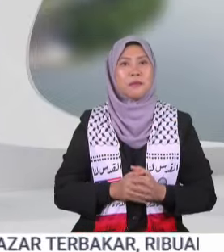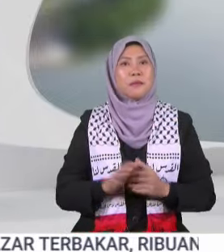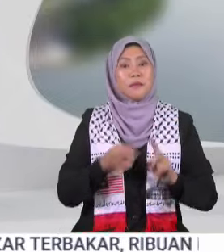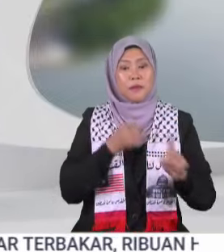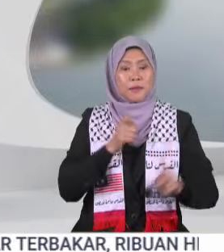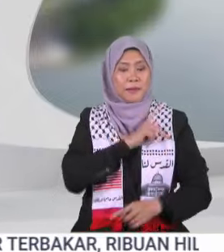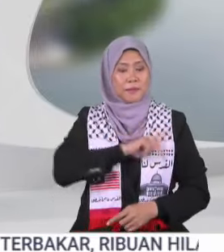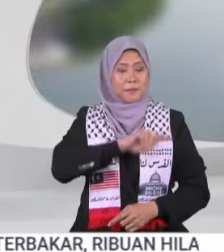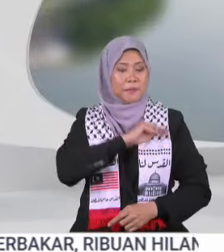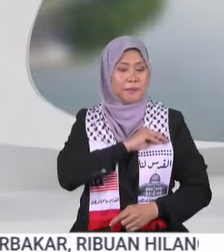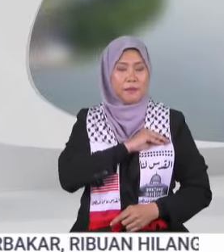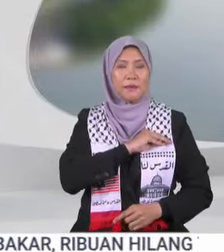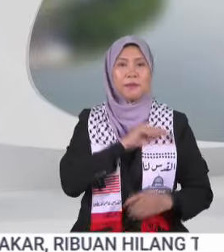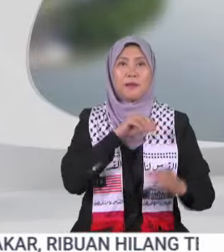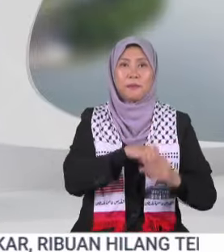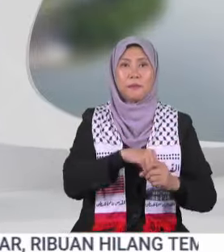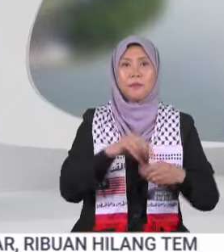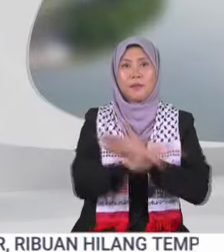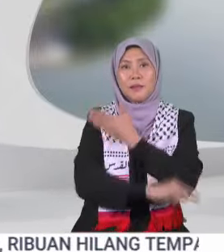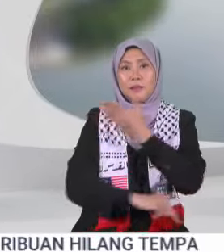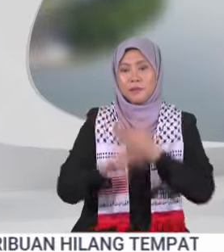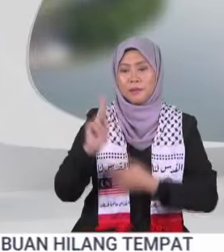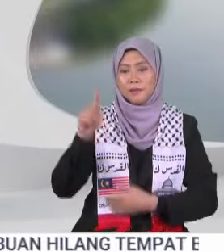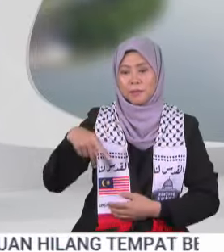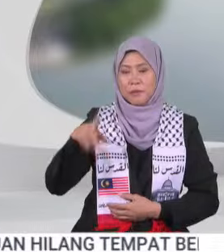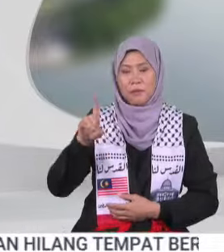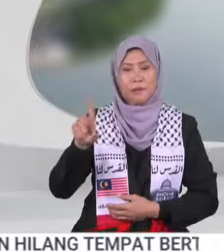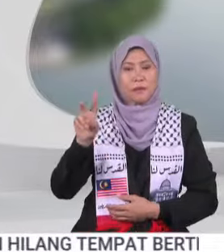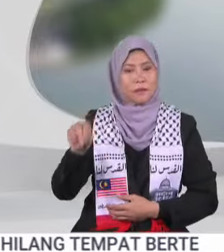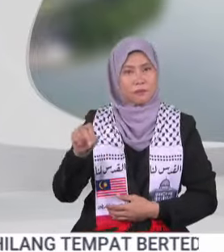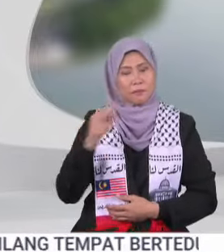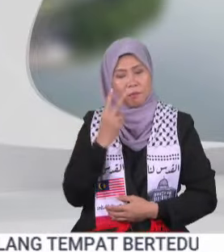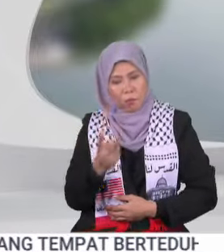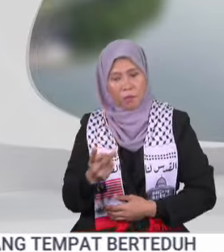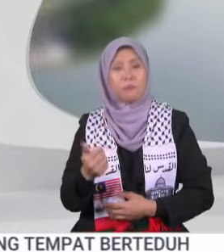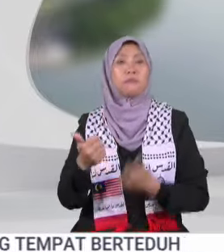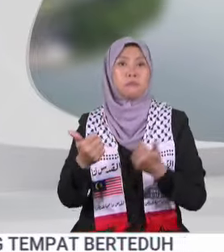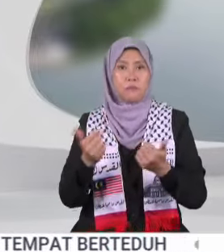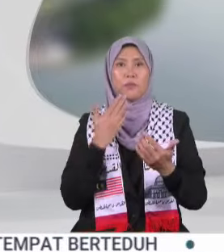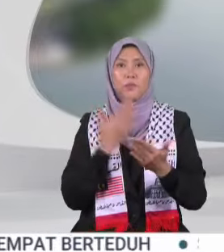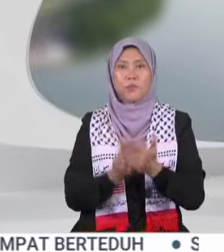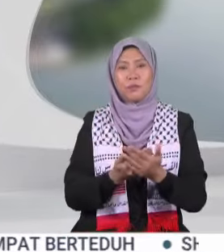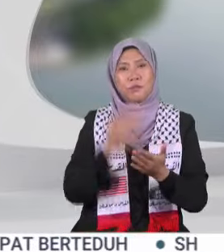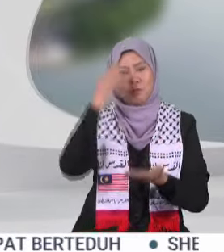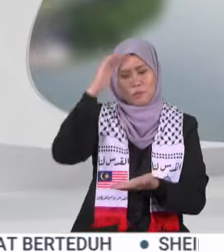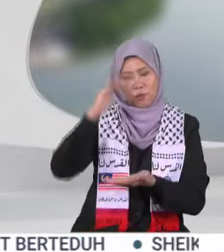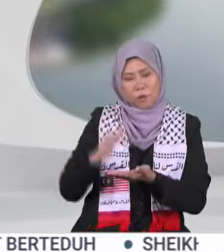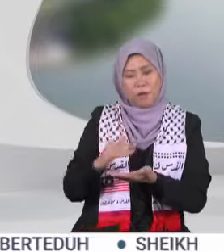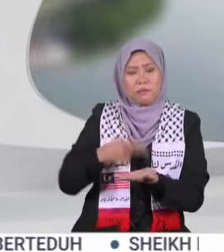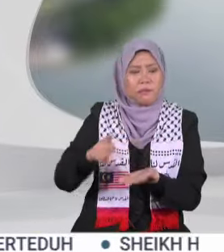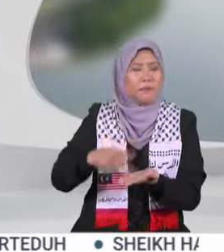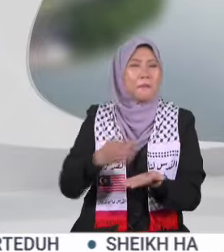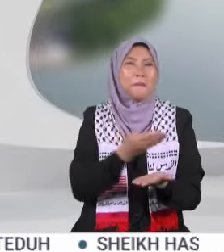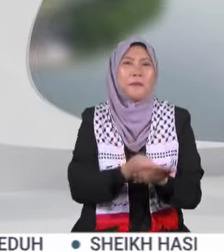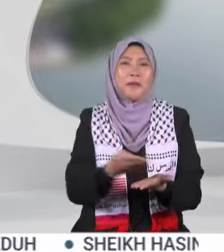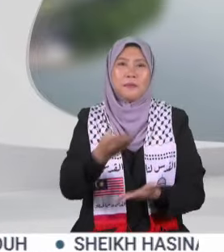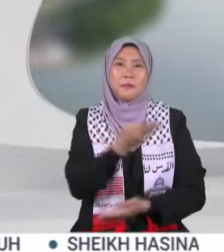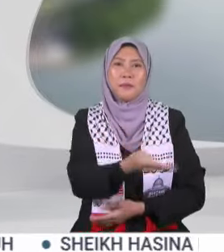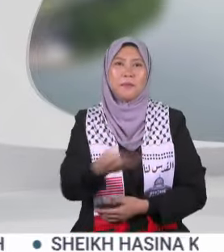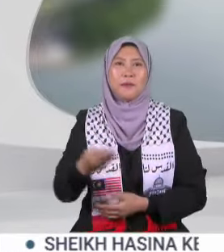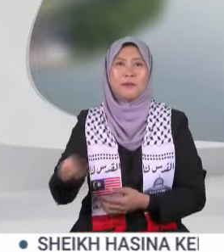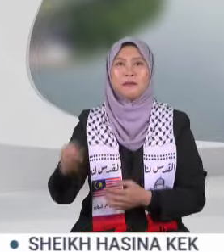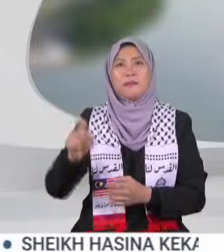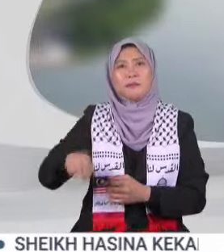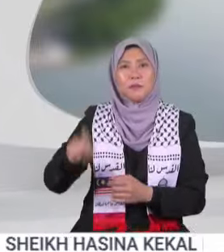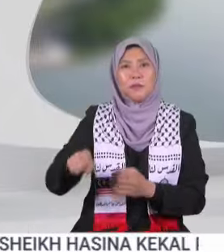Kementerian Perdagangan dalam negeri dan kosara hidup kpdn dilihat bertepatan dalam meringankan perbelanjaan membeli barangan keperluan harian